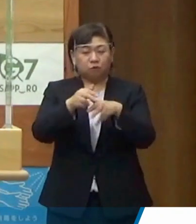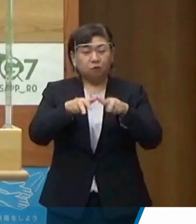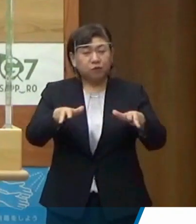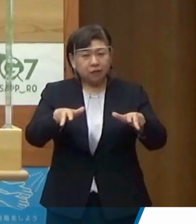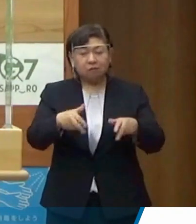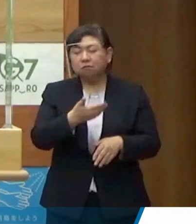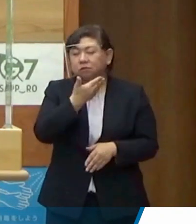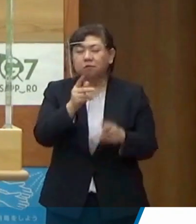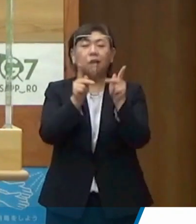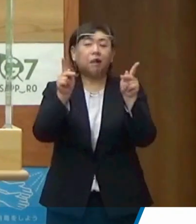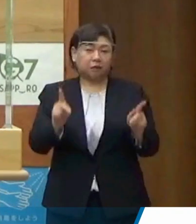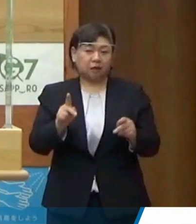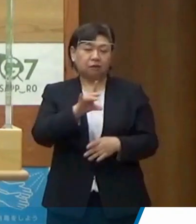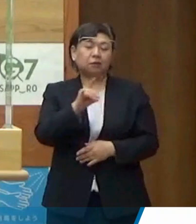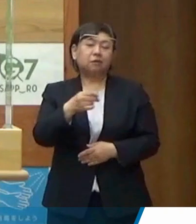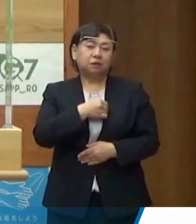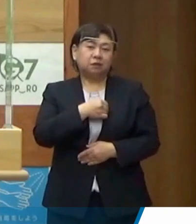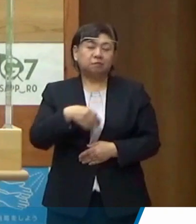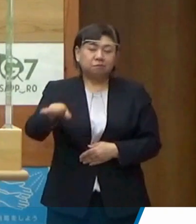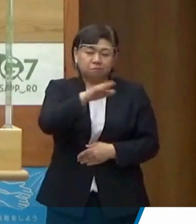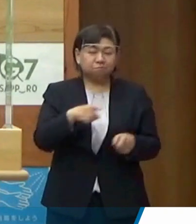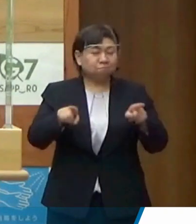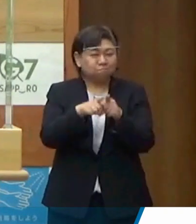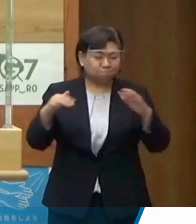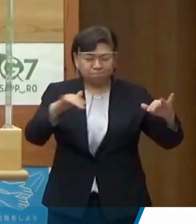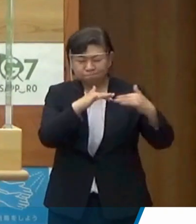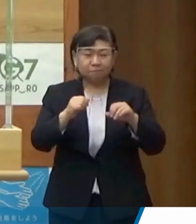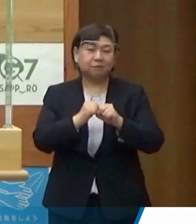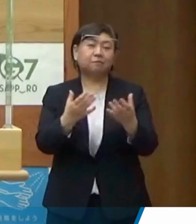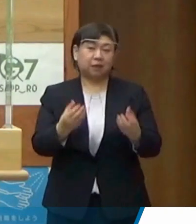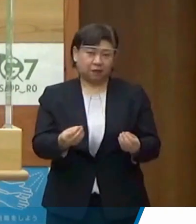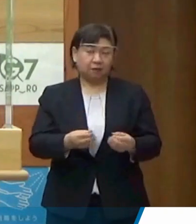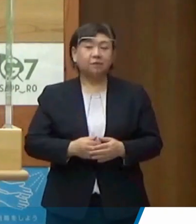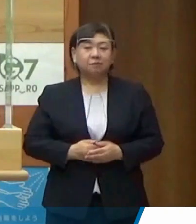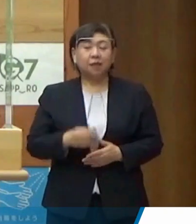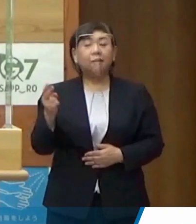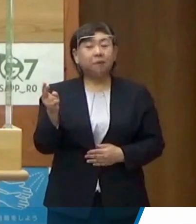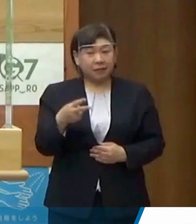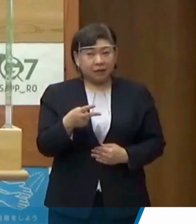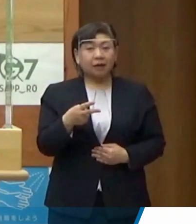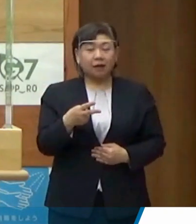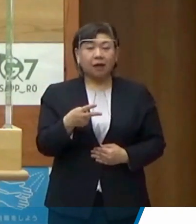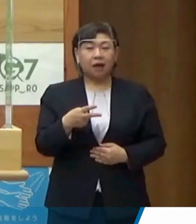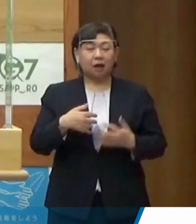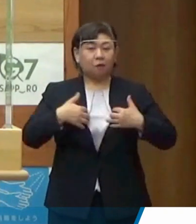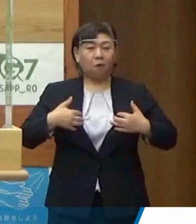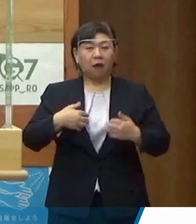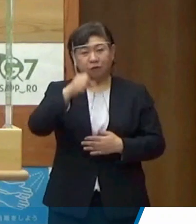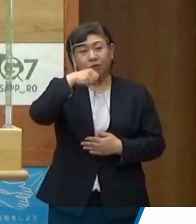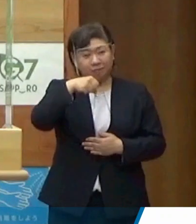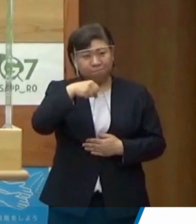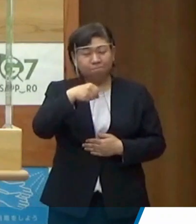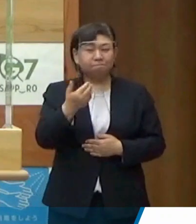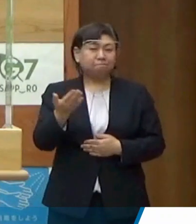題につきまして議員の皆様と活発な議論をさせていただきました。また国家予算としては